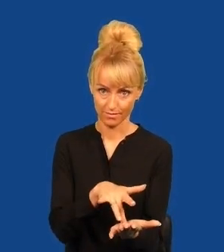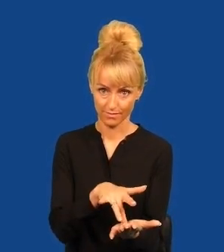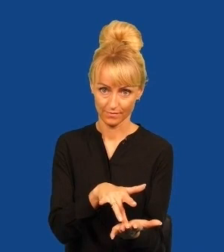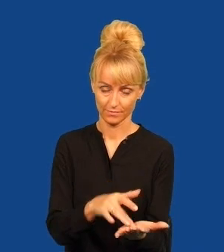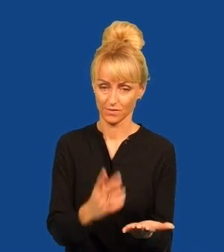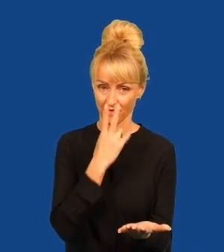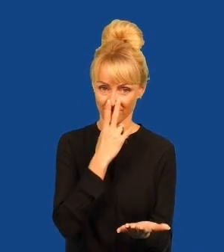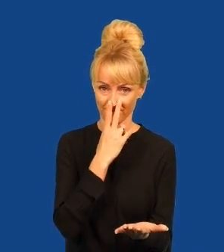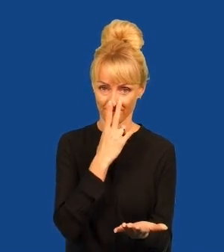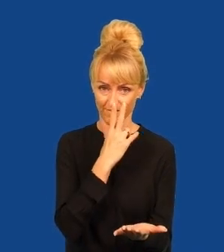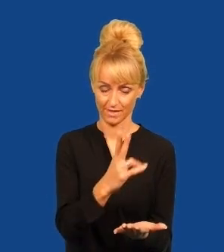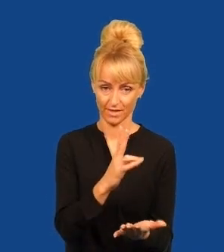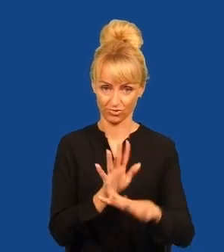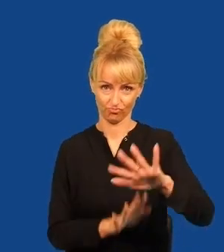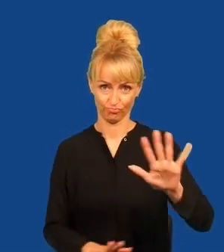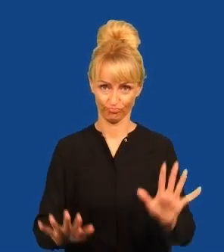pogodzone te dwa światy ze sobą.